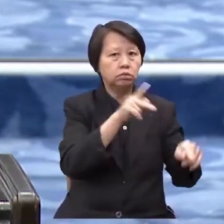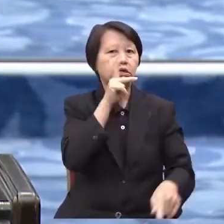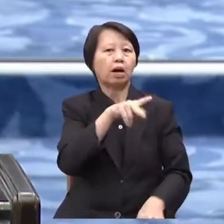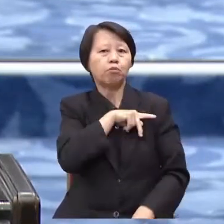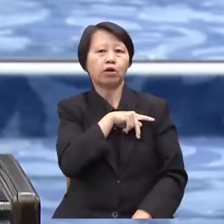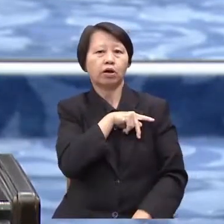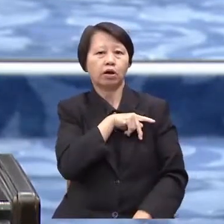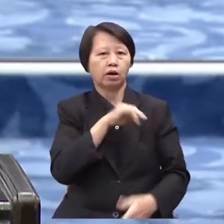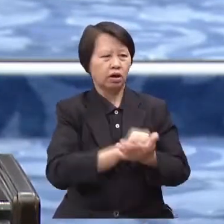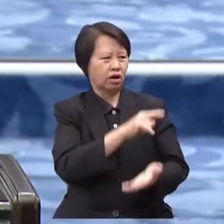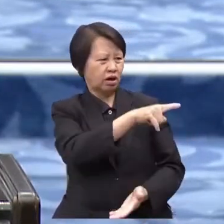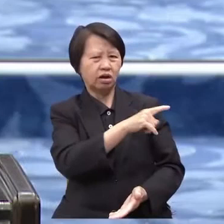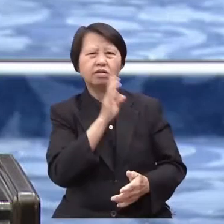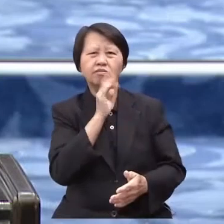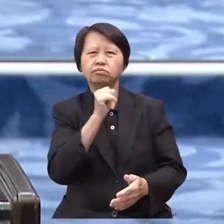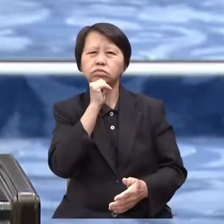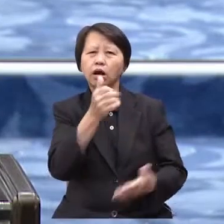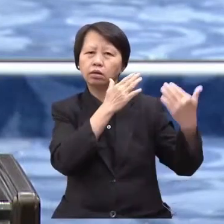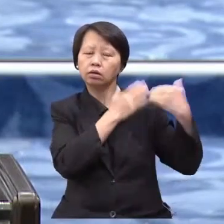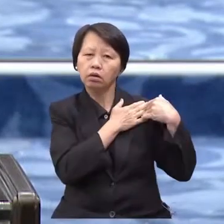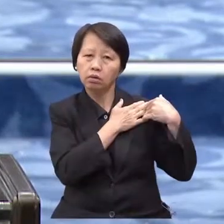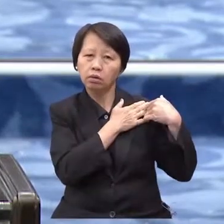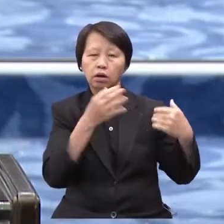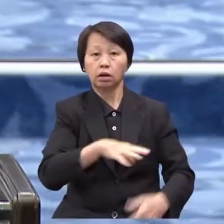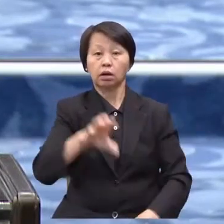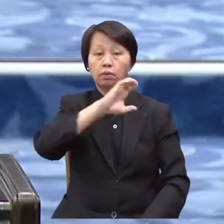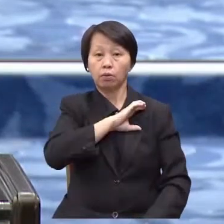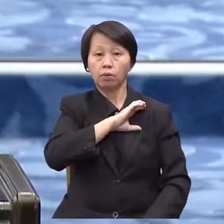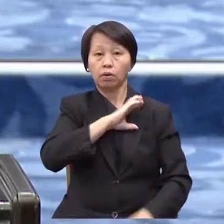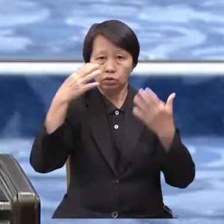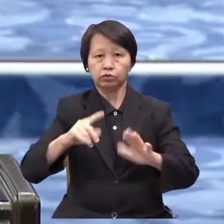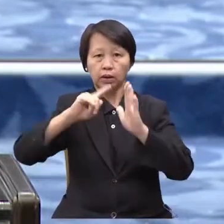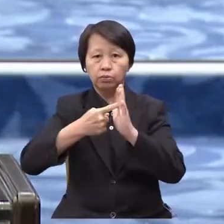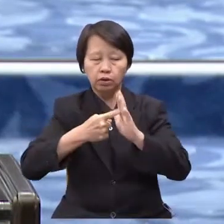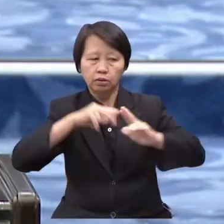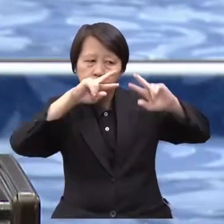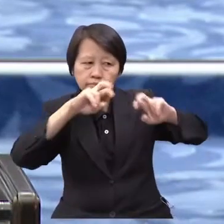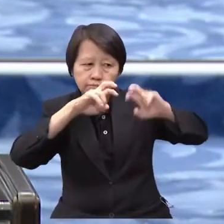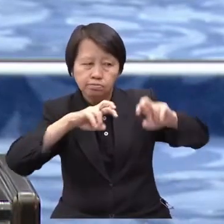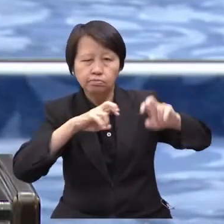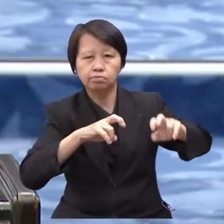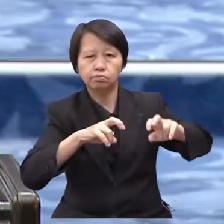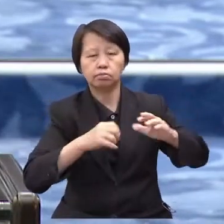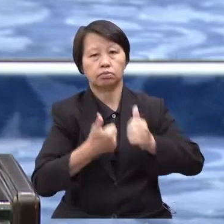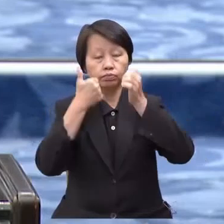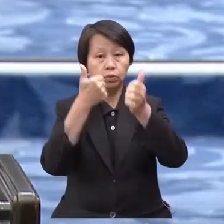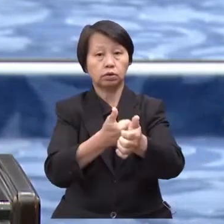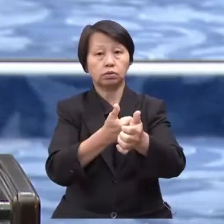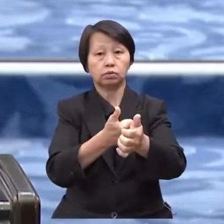bertanggung jawab tidak bertanggung jawab dan pihak polisi telah memuliakan siasatan mendasarkan